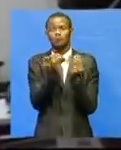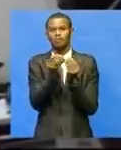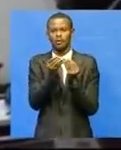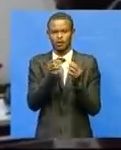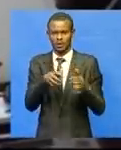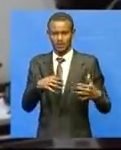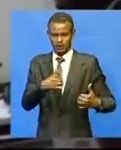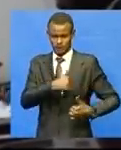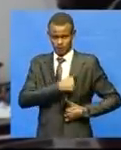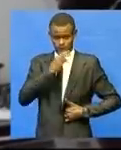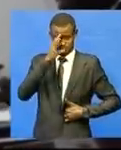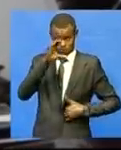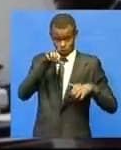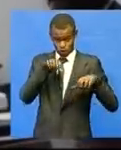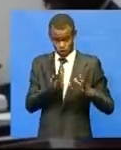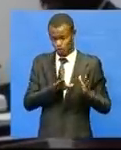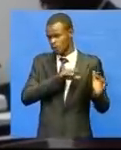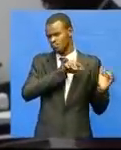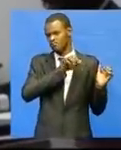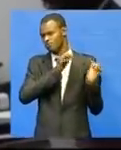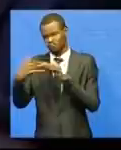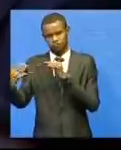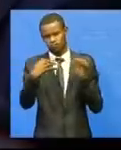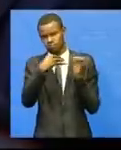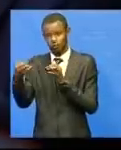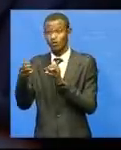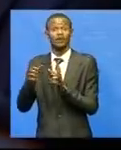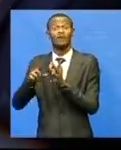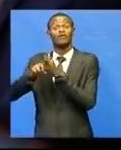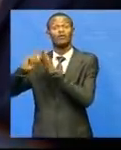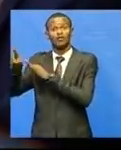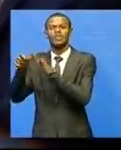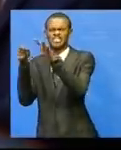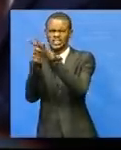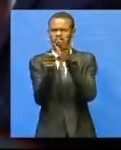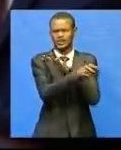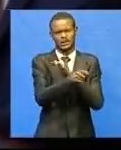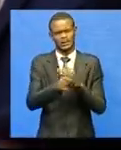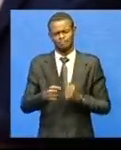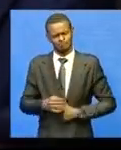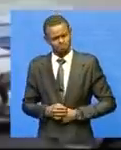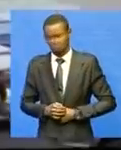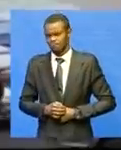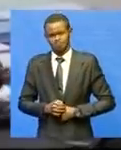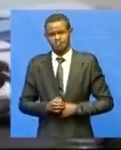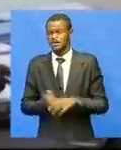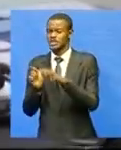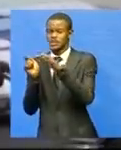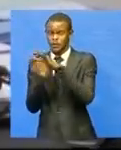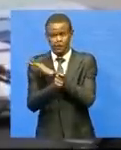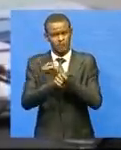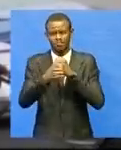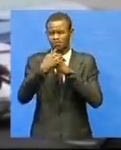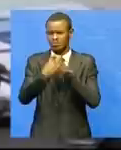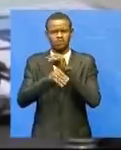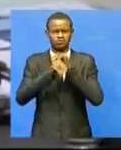occupaient par nos forces armées de la République démocratique du Congo. Ces actes criminels sont la preuve que l'action